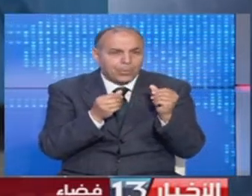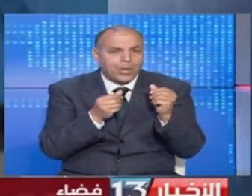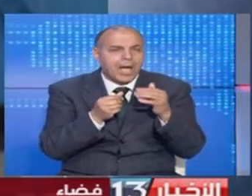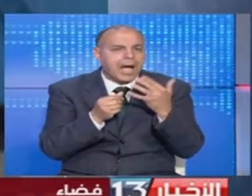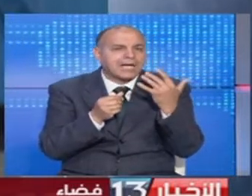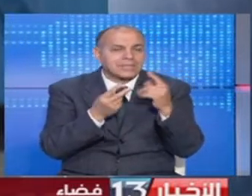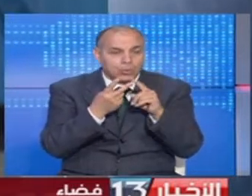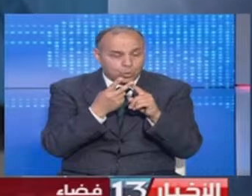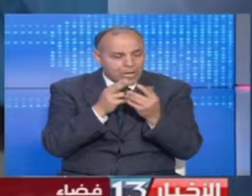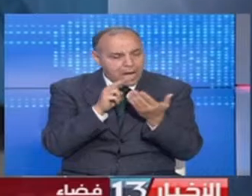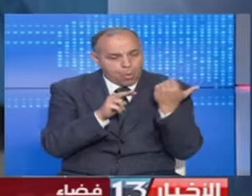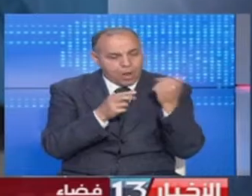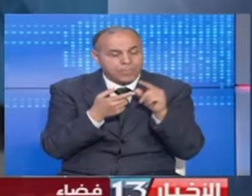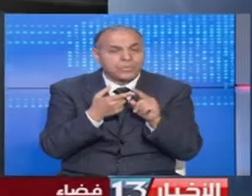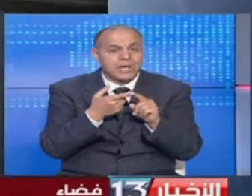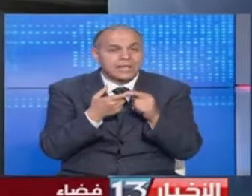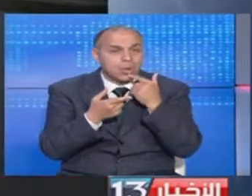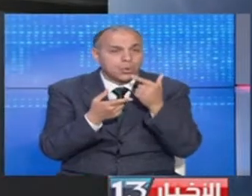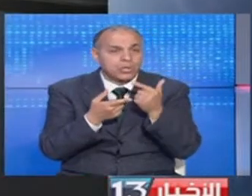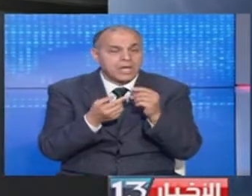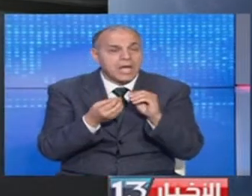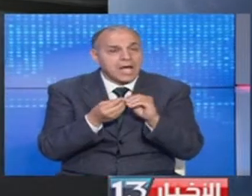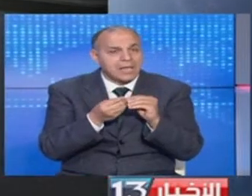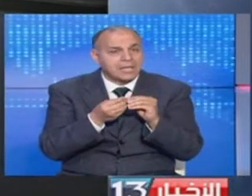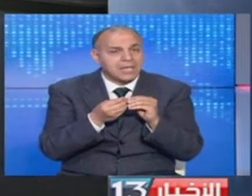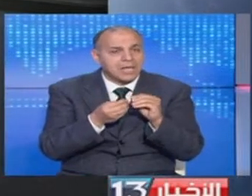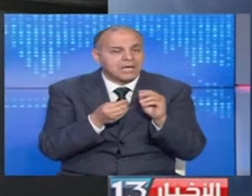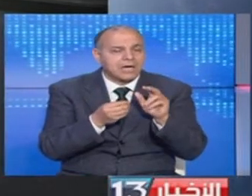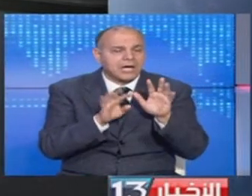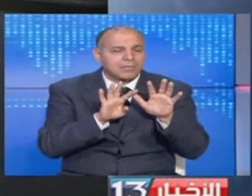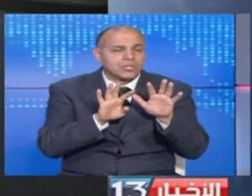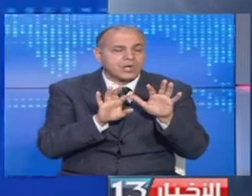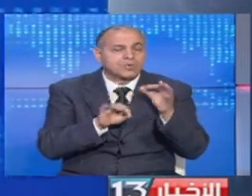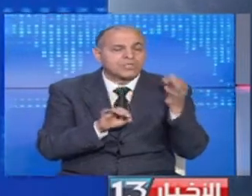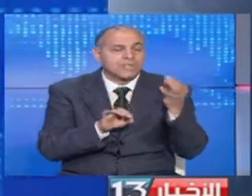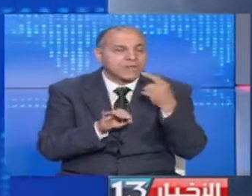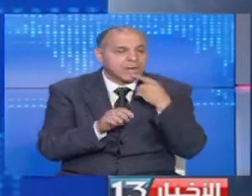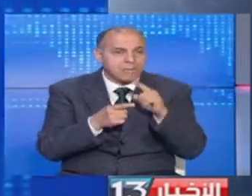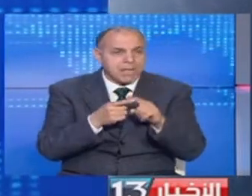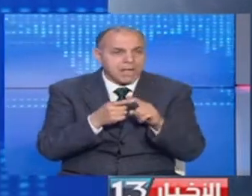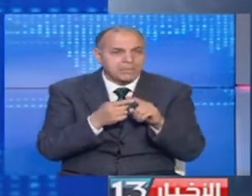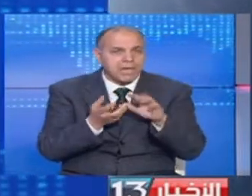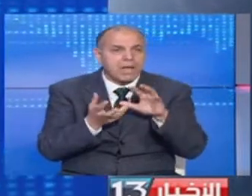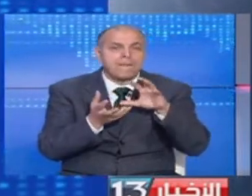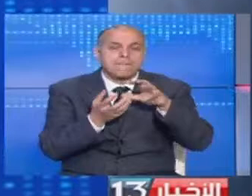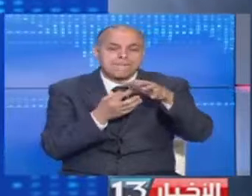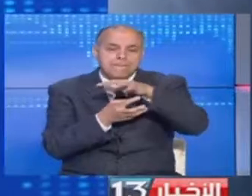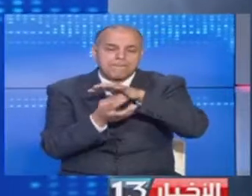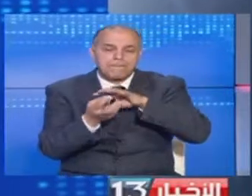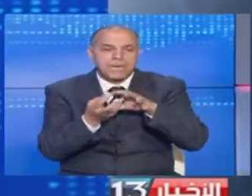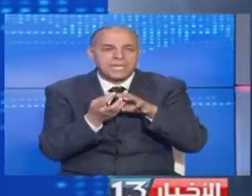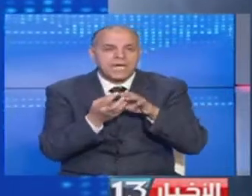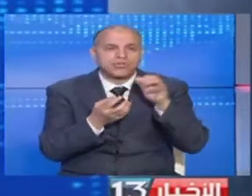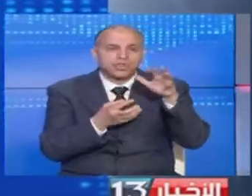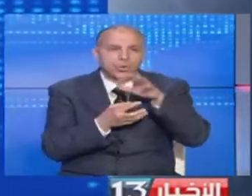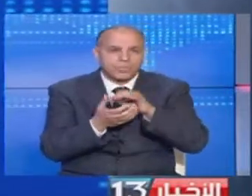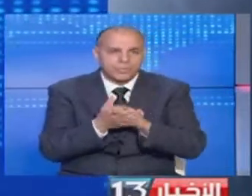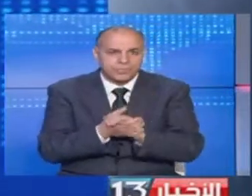ثاني اكسيد الكربون الذي يشكل نحو خمسه وتسعين بالمائه من خلاف المريخ الجويه